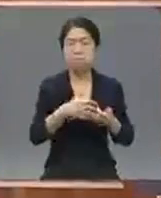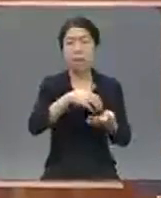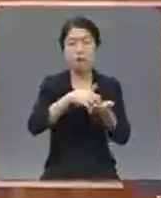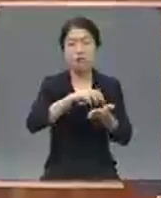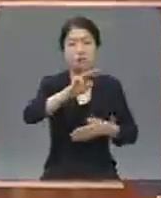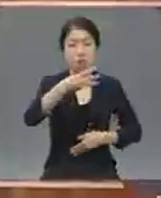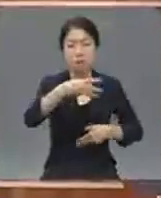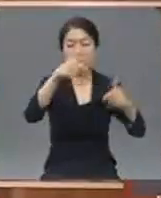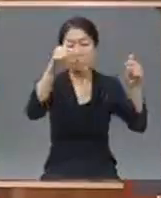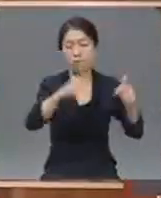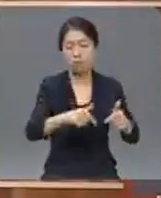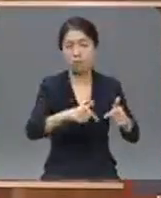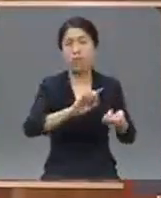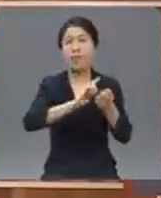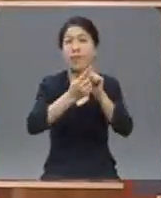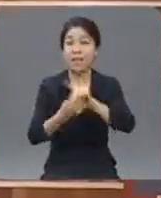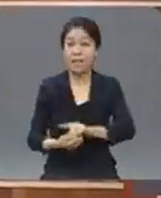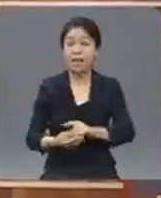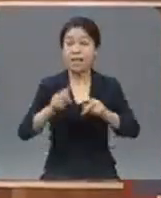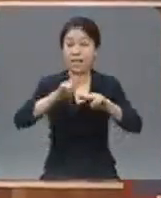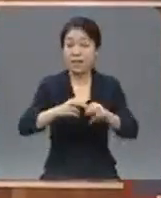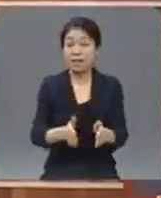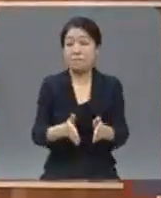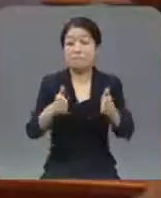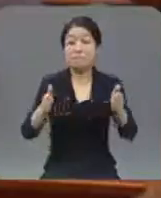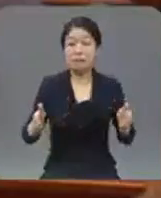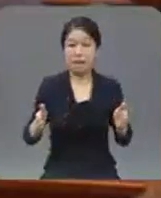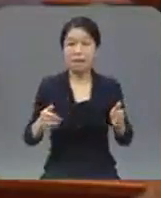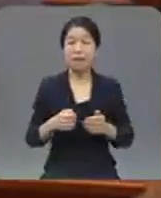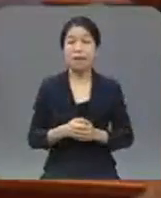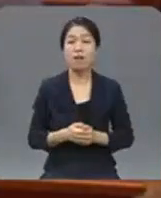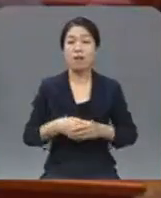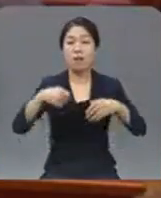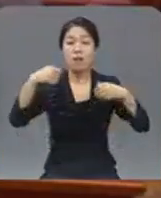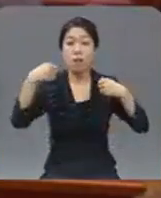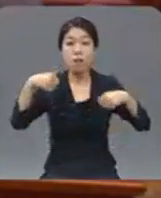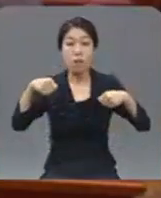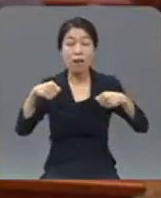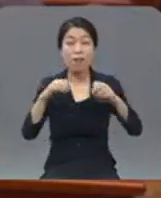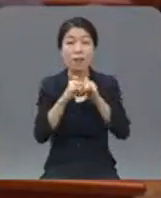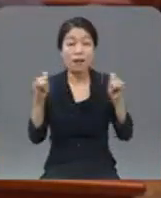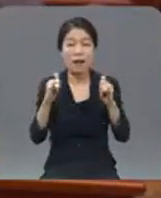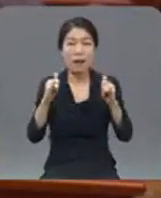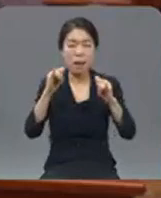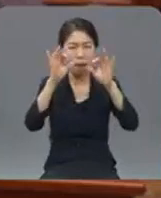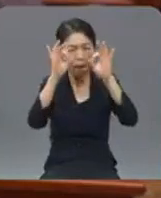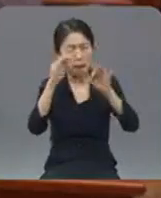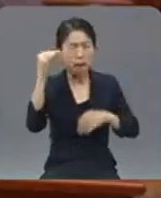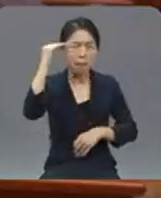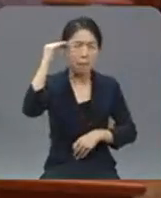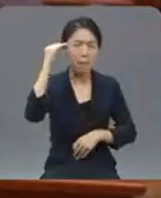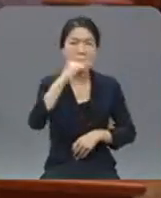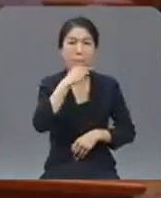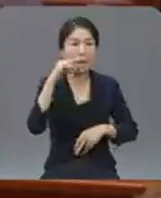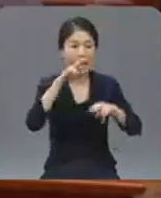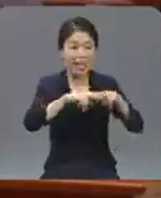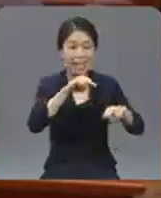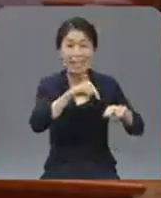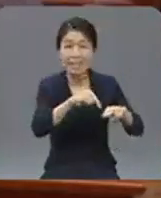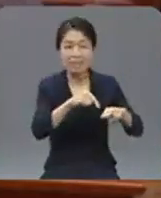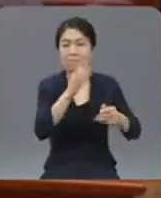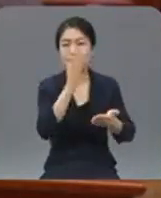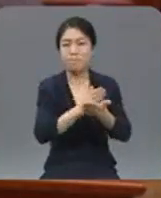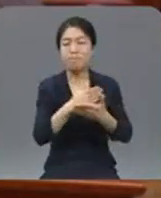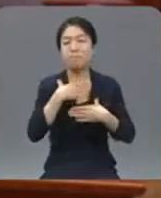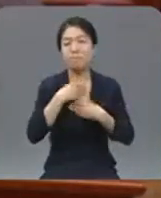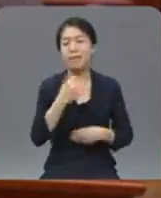기존보다 300석쯤 줄인 대신 자리를 넓혔습니다 공연자의 시야의 방해가 되곤 했던 붉은색 객석도 이렇게